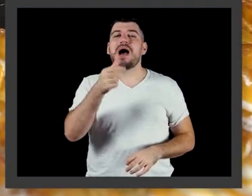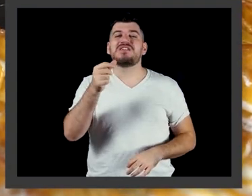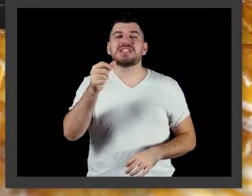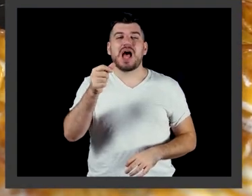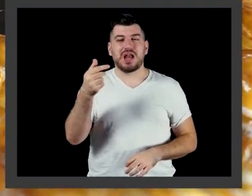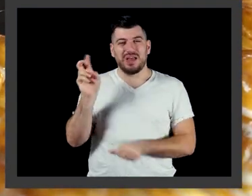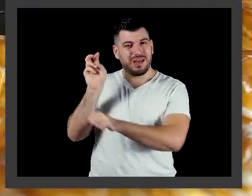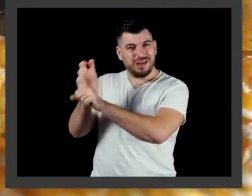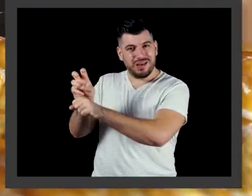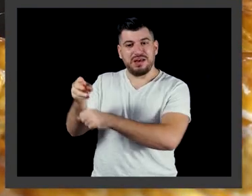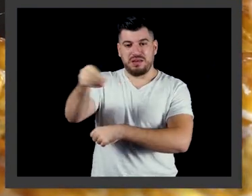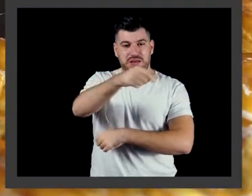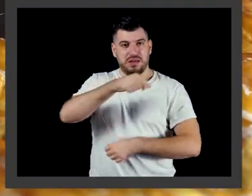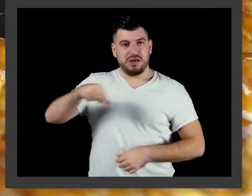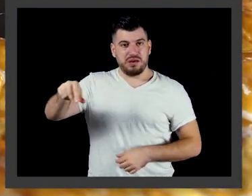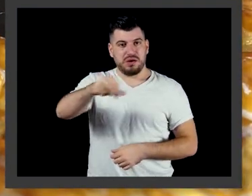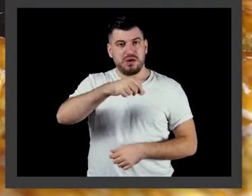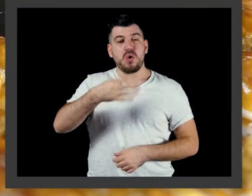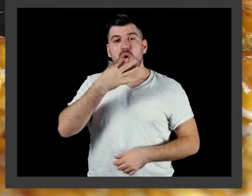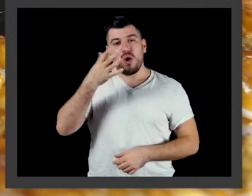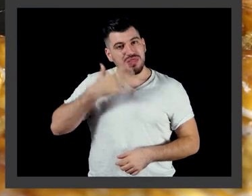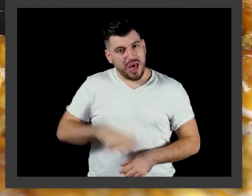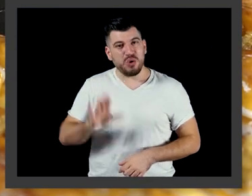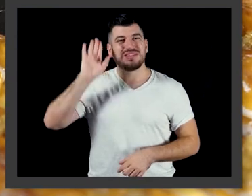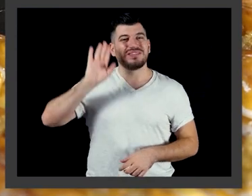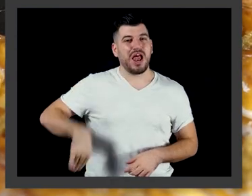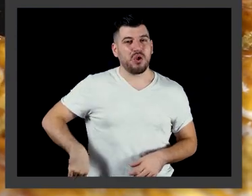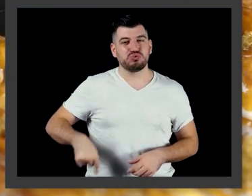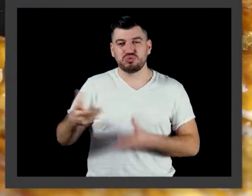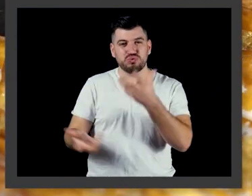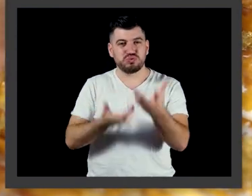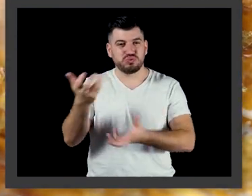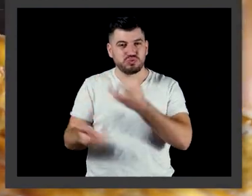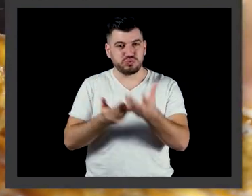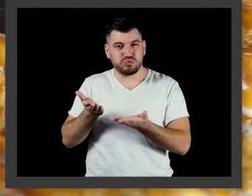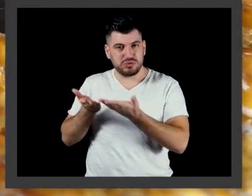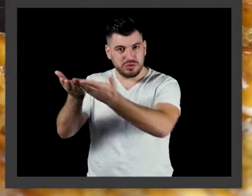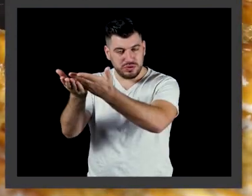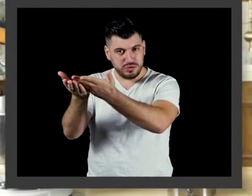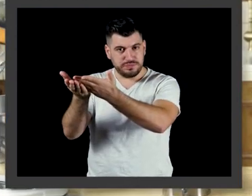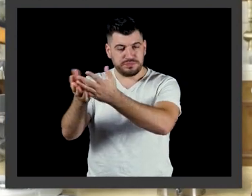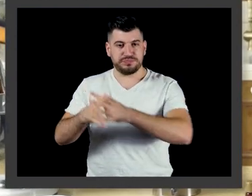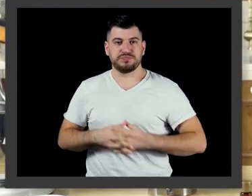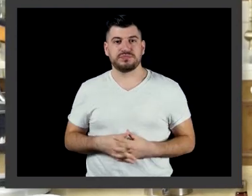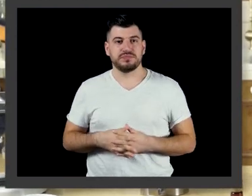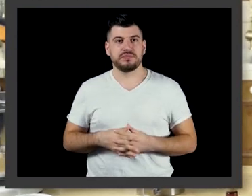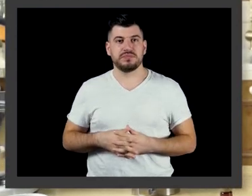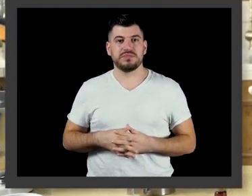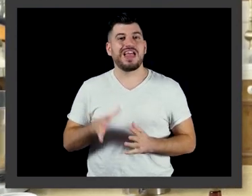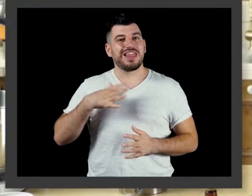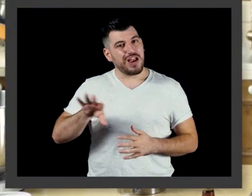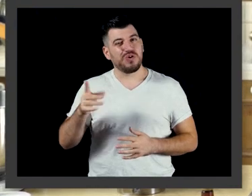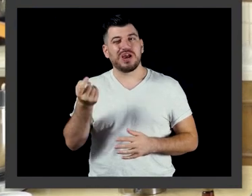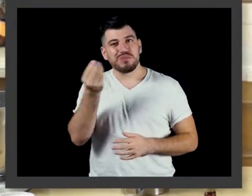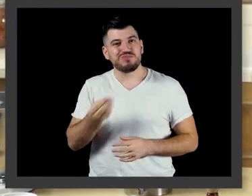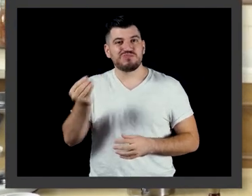πάνω, γιατί θέλω στο τέλος, όταν ψηθεί η μπουγάτσα μου, να έχει κάποια πιο τραγανά σημεία, αυτά